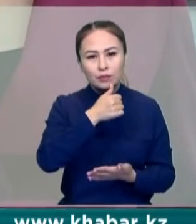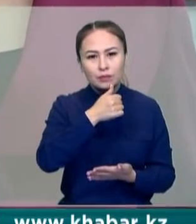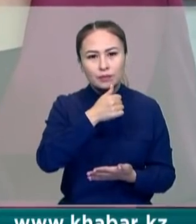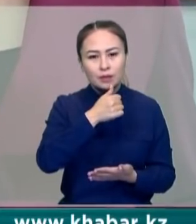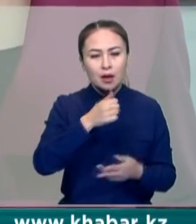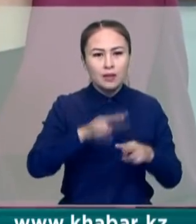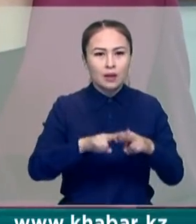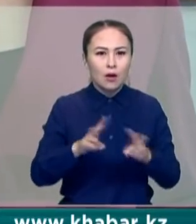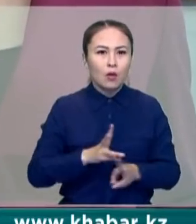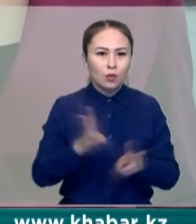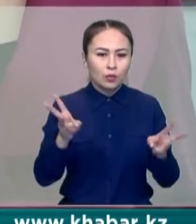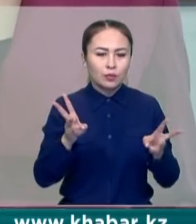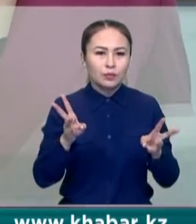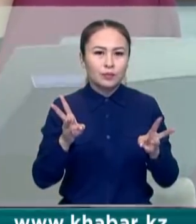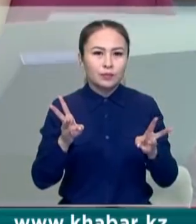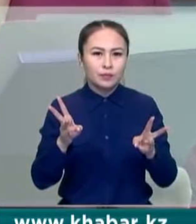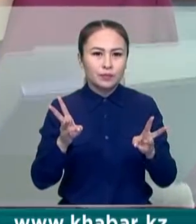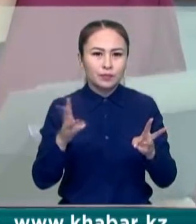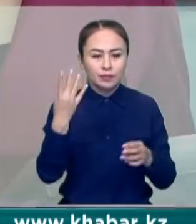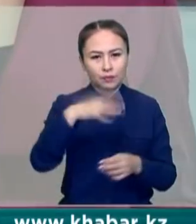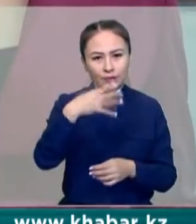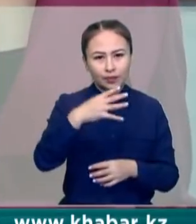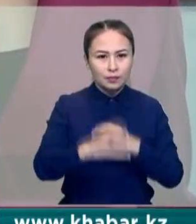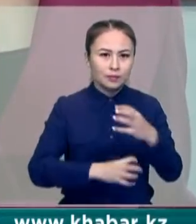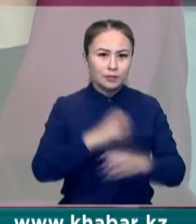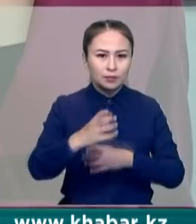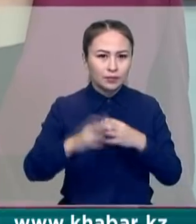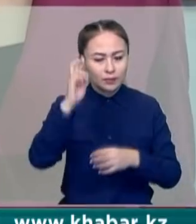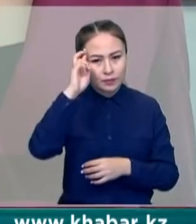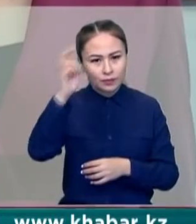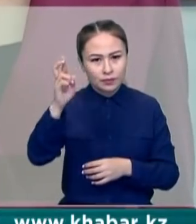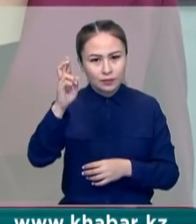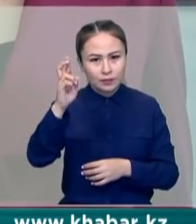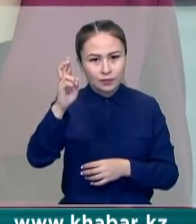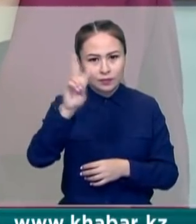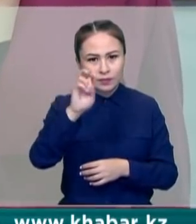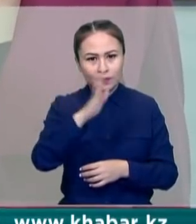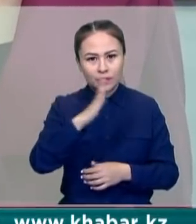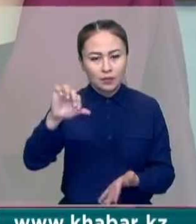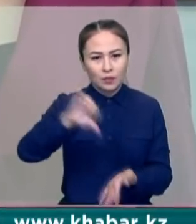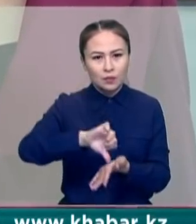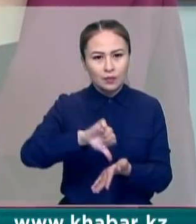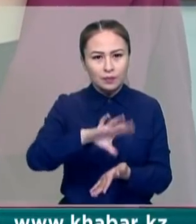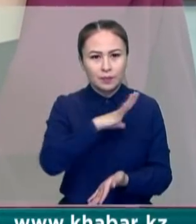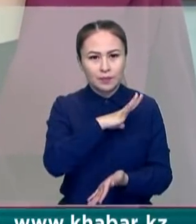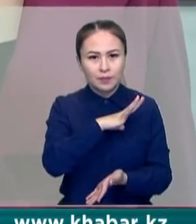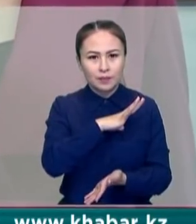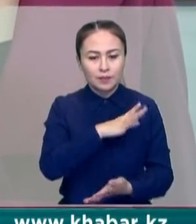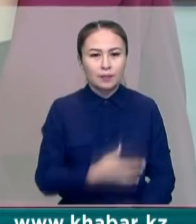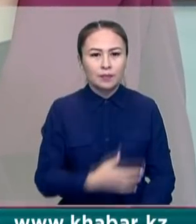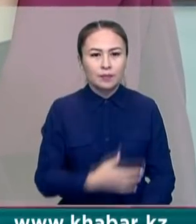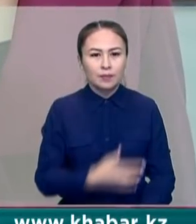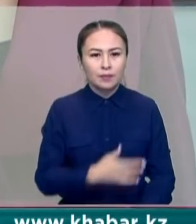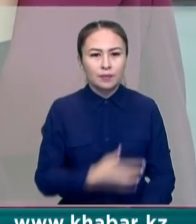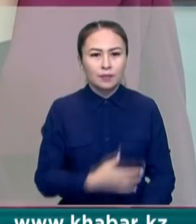Астана клубының отырысына 40 әлемнің 40 елінен 200-ден астам сарапшы қатысыпты. Азамат,